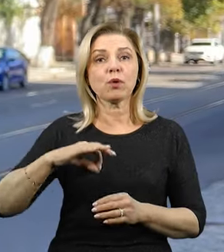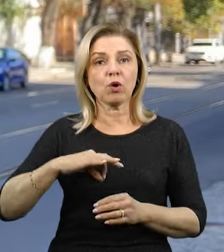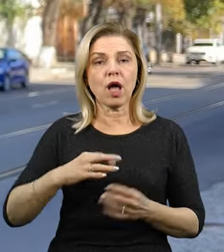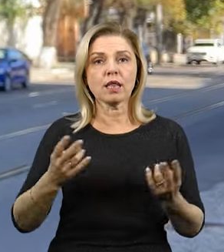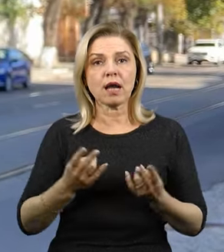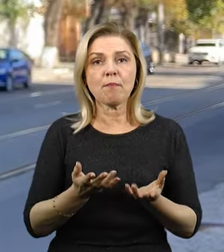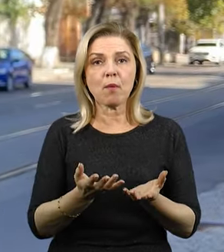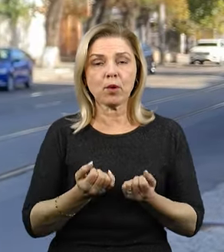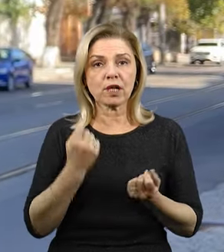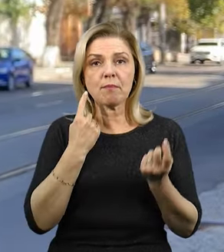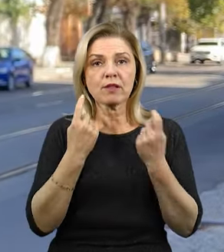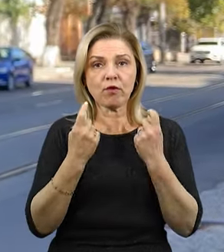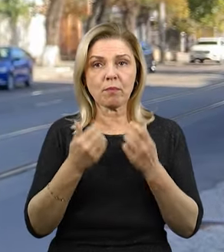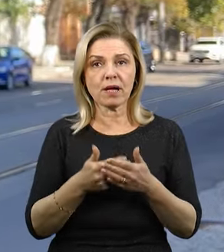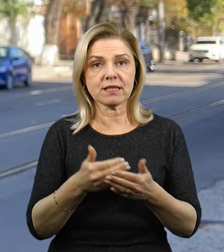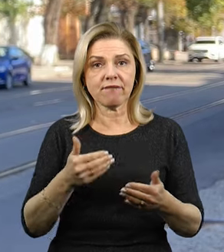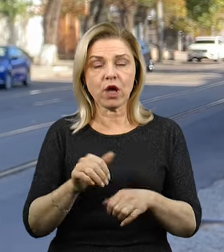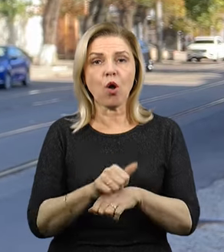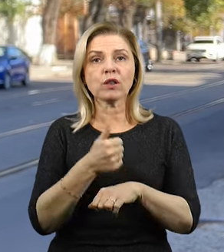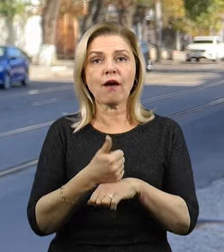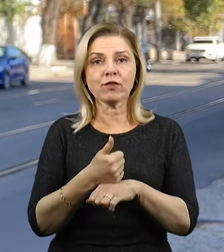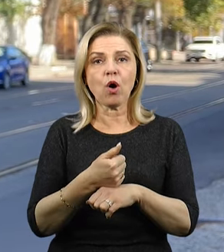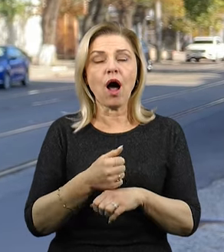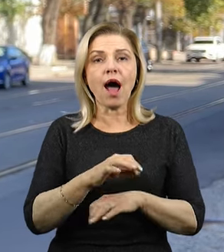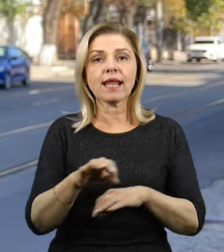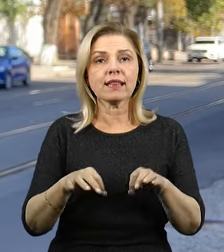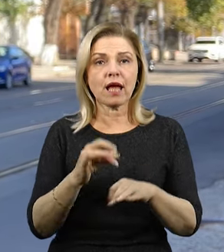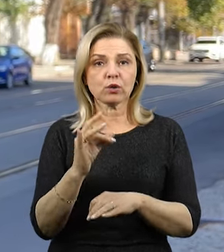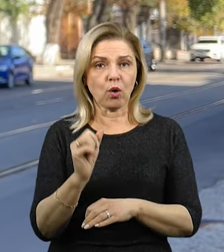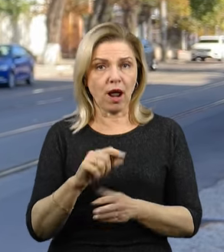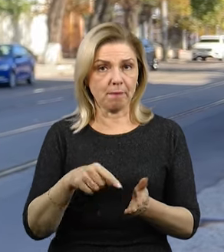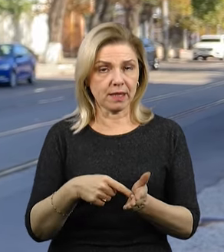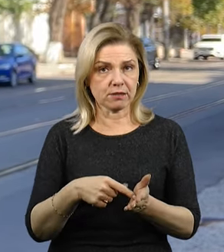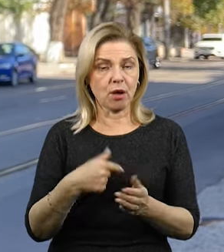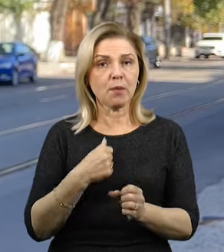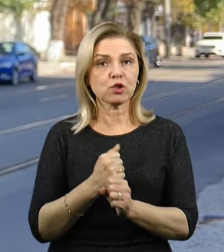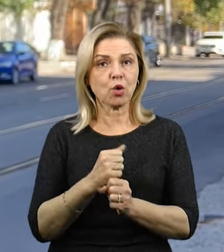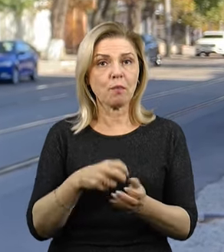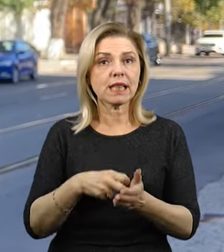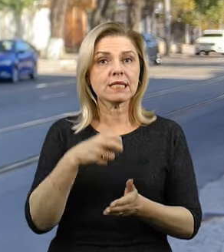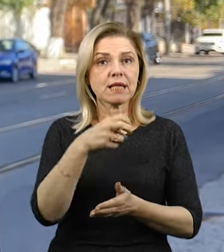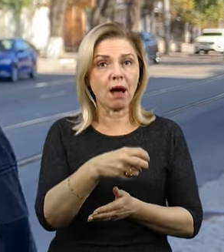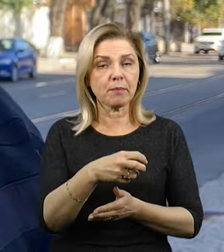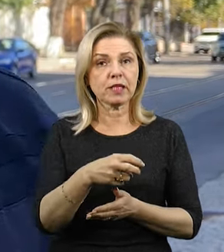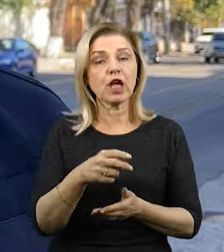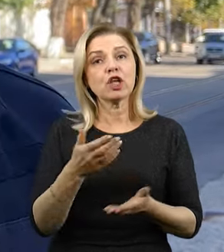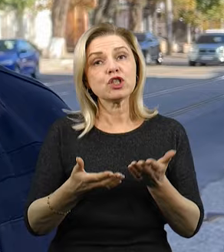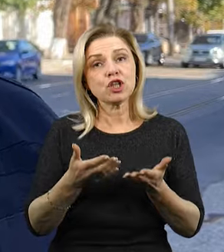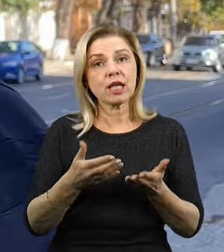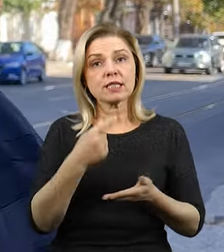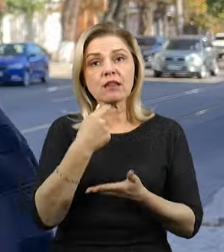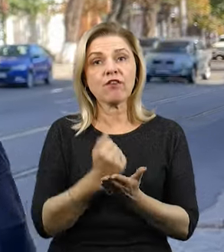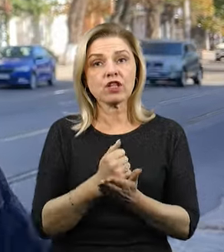отримати інформацію від головного архітектора міста ми зробили запит чи затверджувався